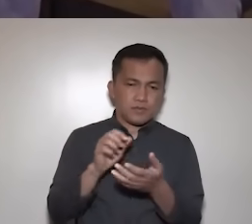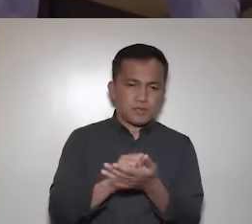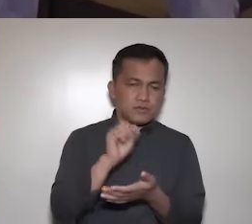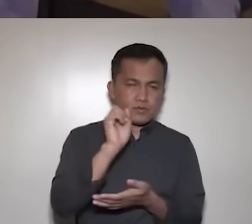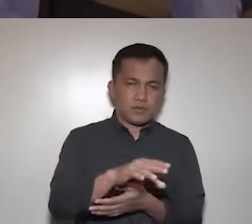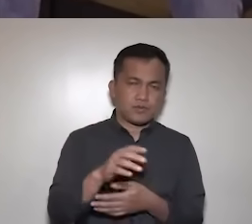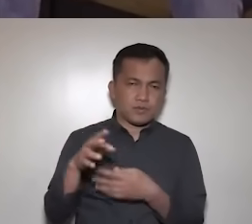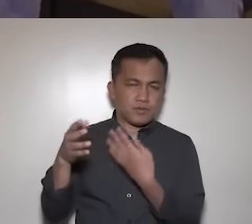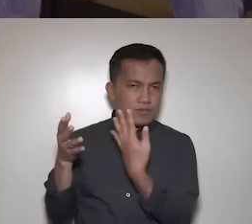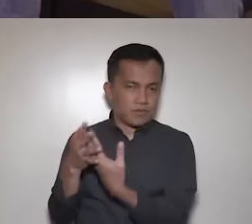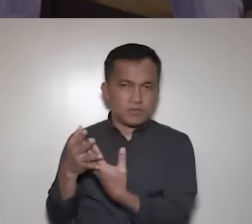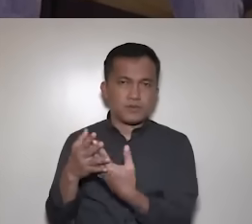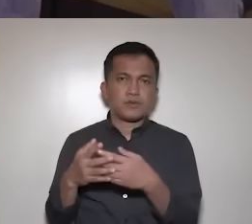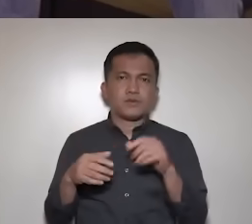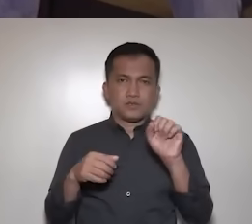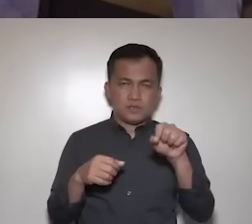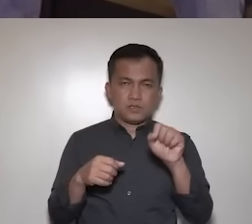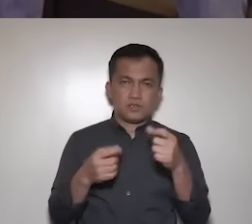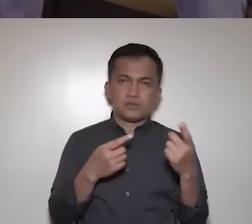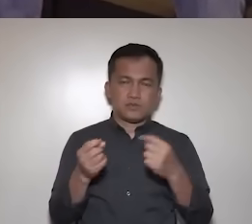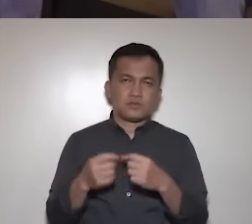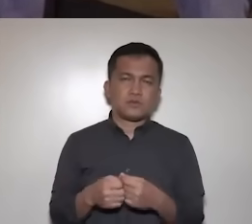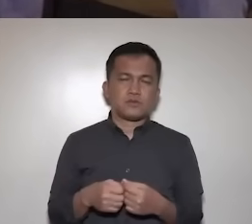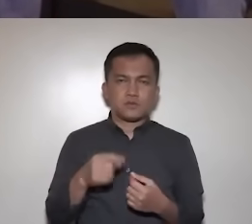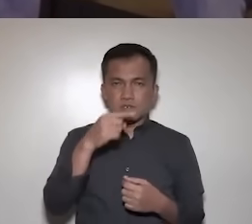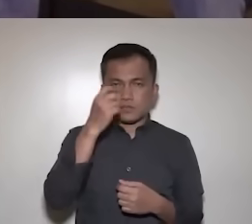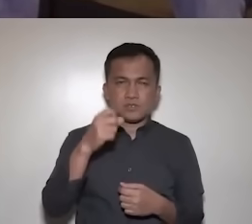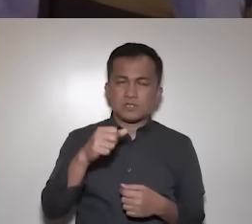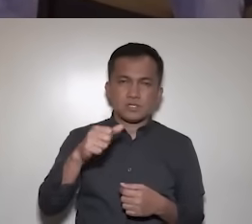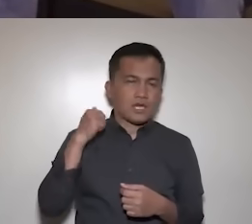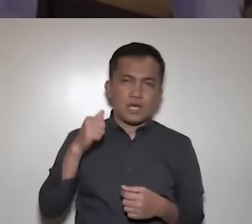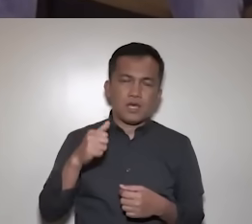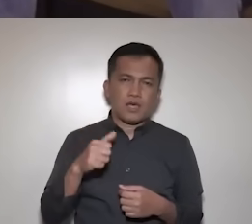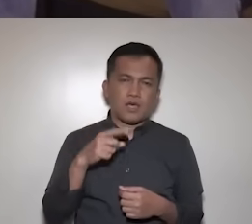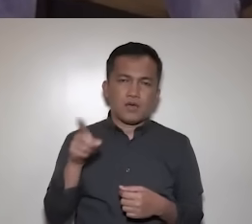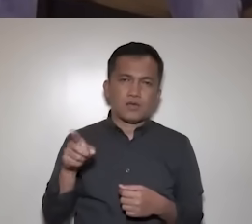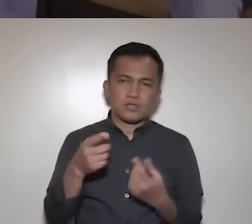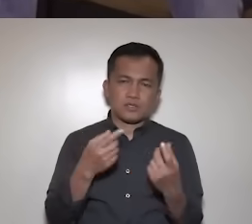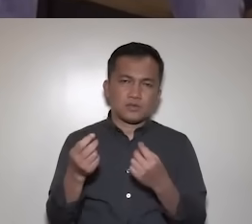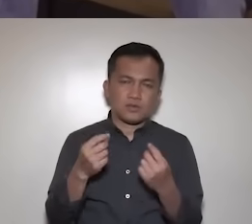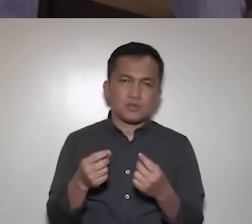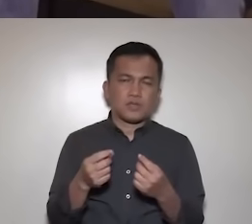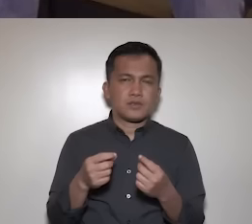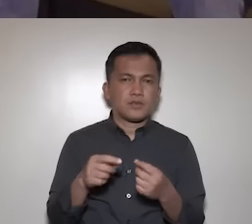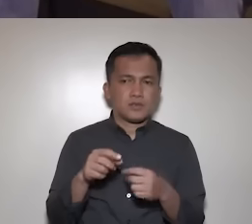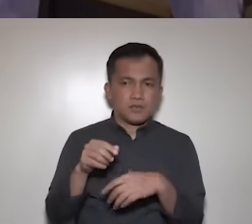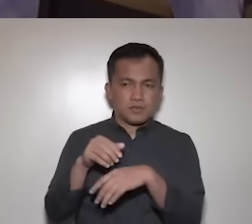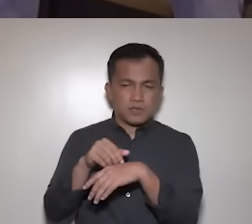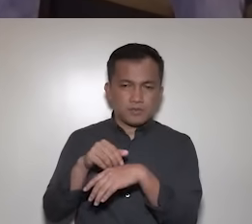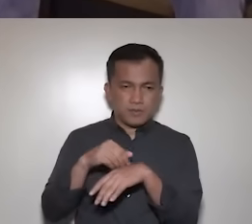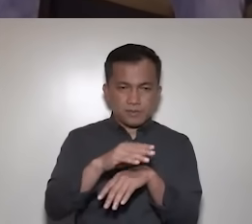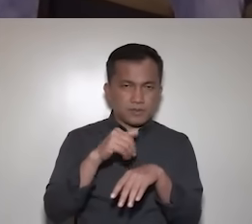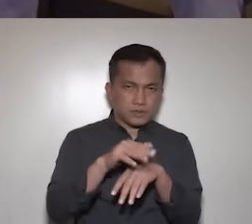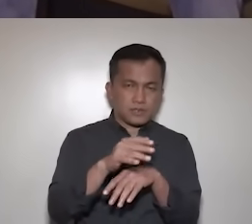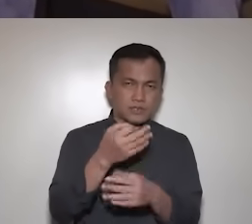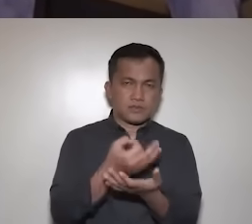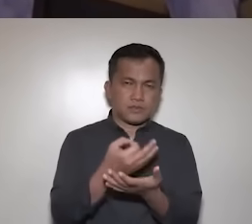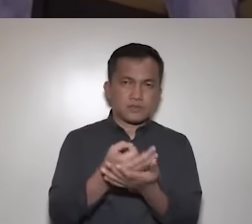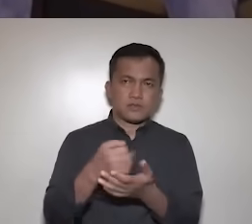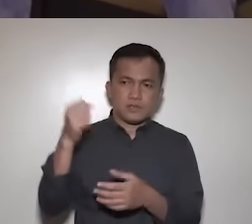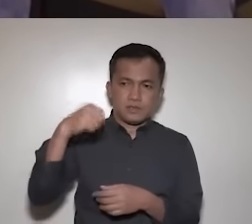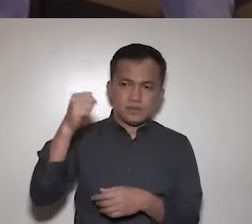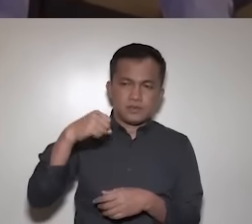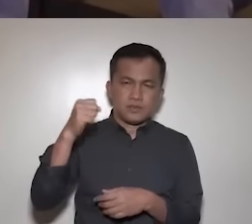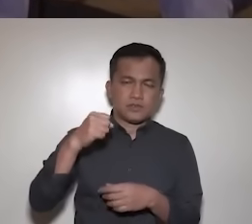ko, pakukulong ko pa. Opo, sige po, gawin niyo po yan kasi hindi ako panig sa ganyan na ginagawa. At magpapadala ko siya ng pera. Sige opo po